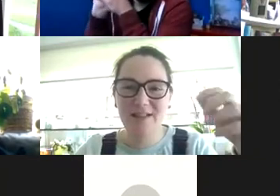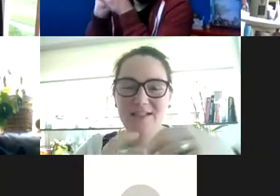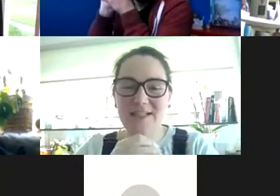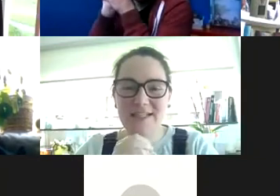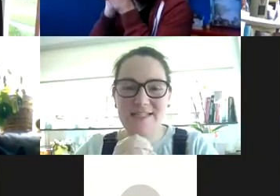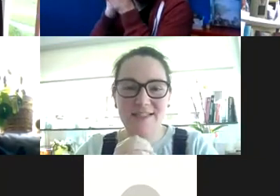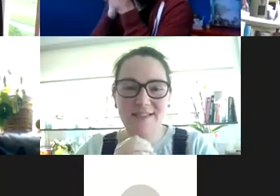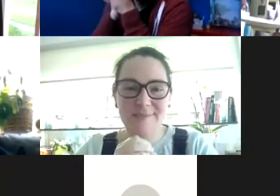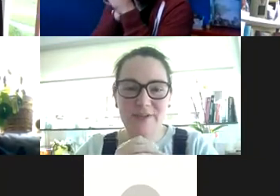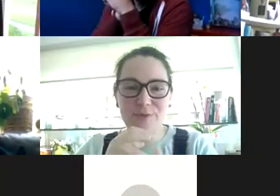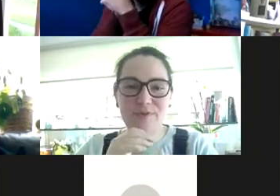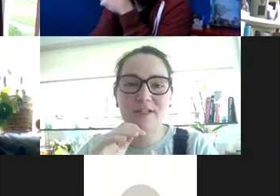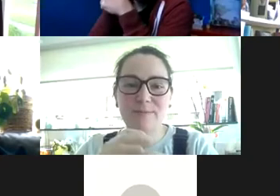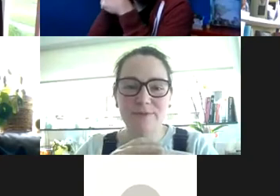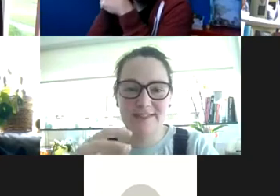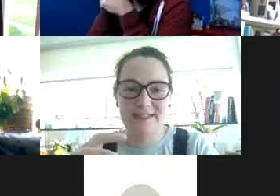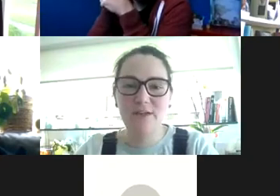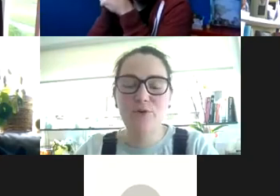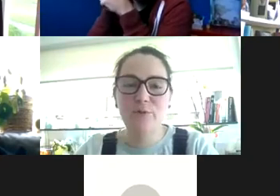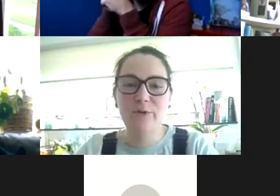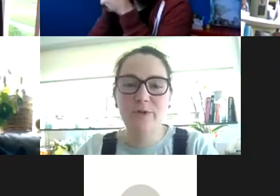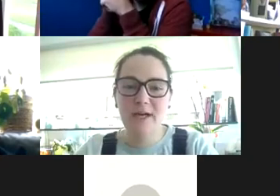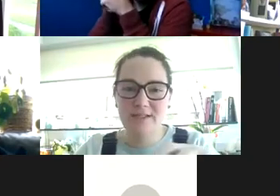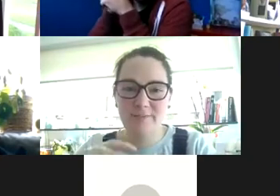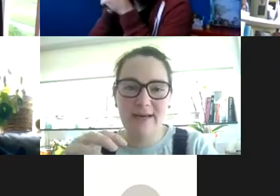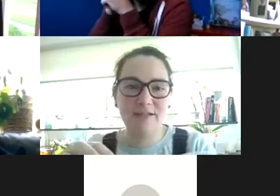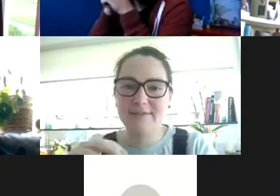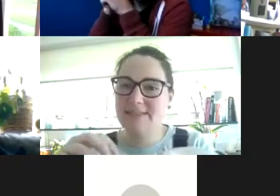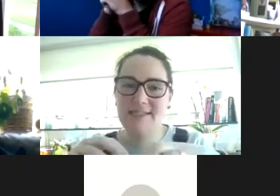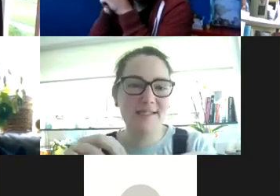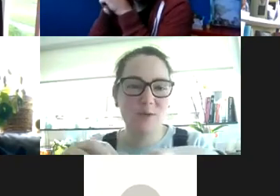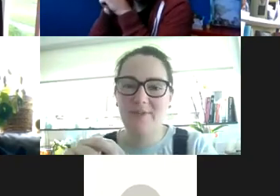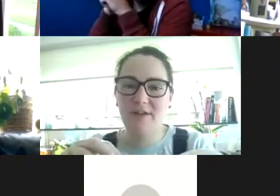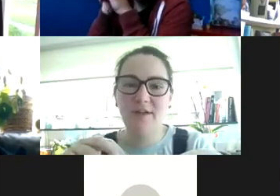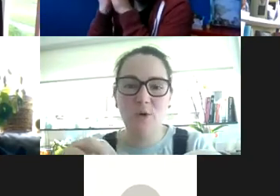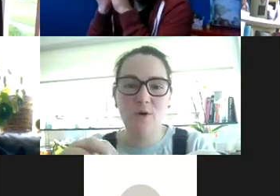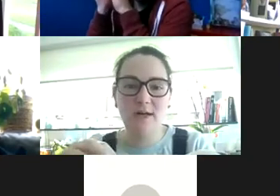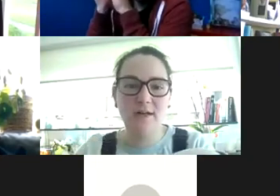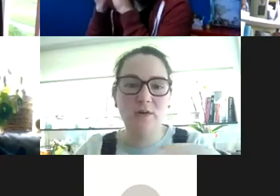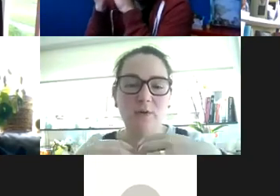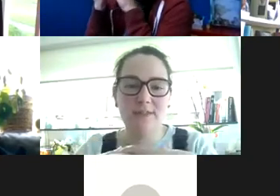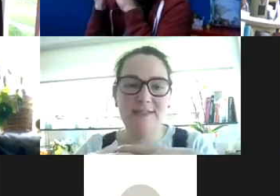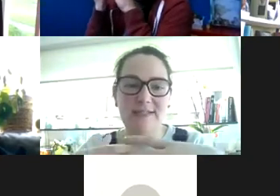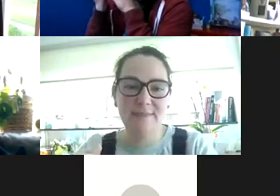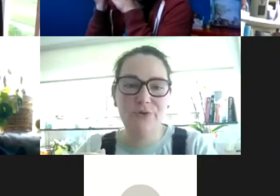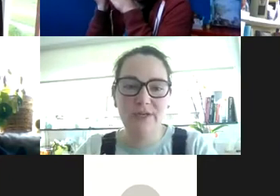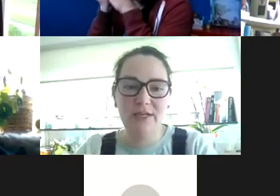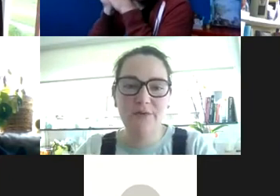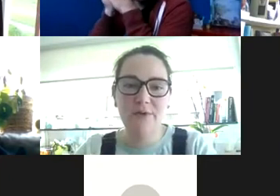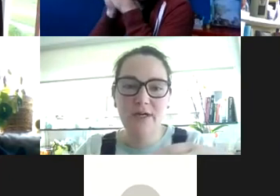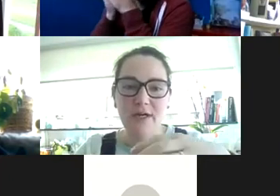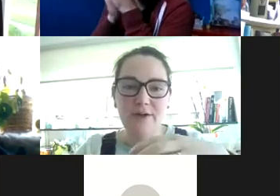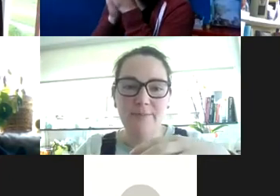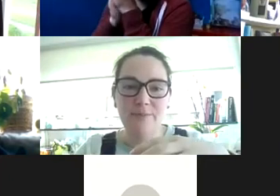met elkaar. Is dat in Oost-Vlaanderen bijvoorbeeld zijn de regiogroepen. Als je merkt van er is hier iets op til, lokaal, om dat ook te delen met je